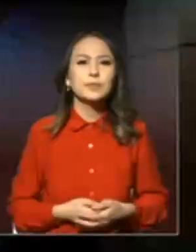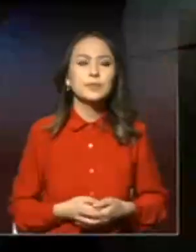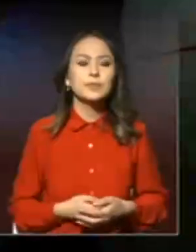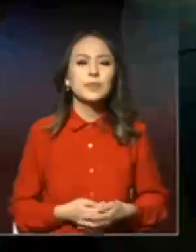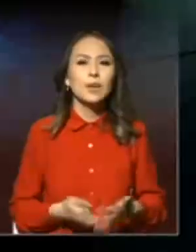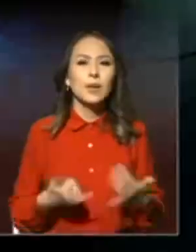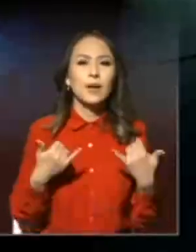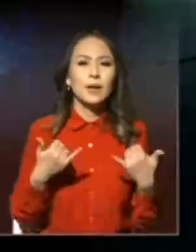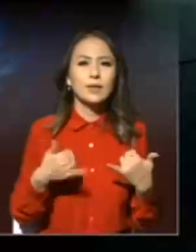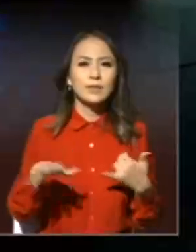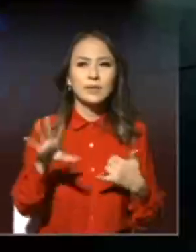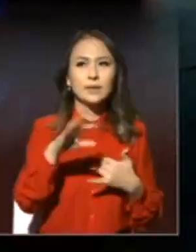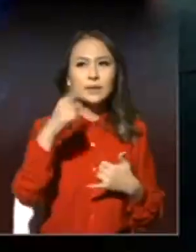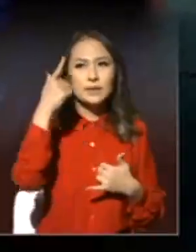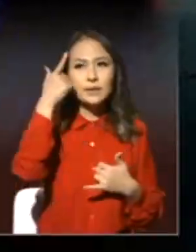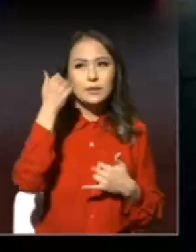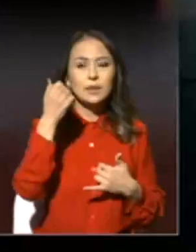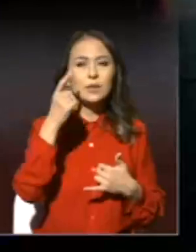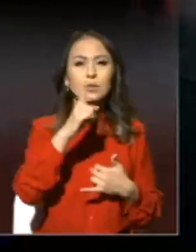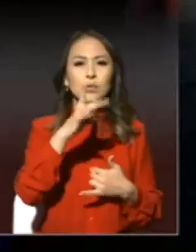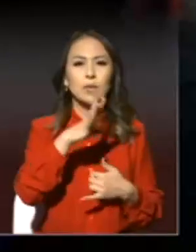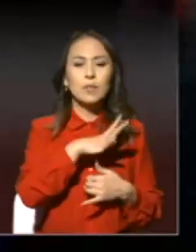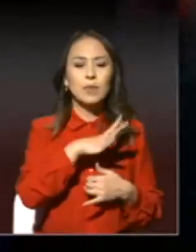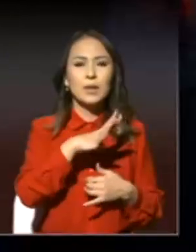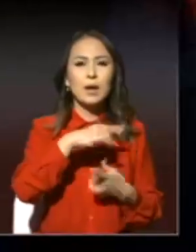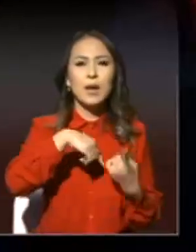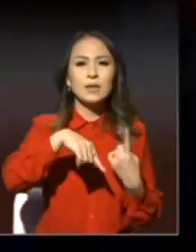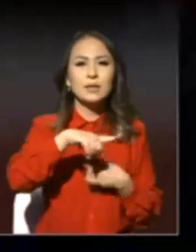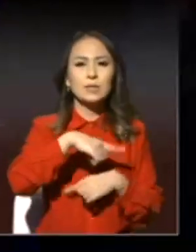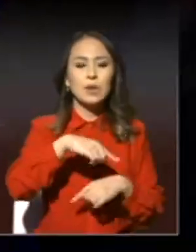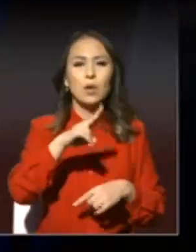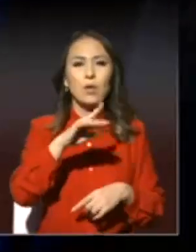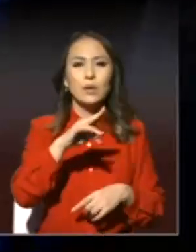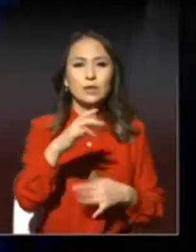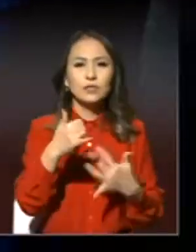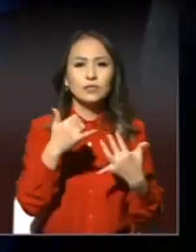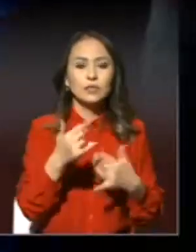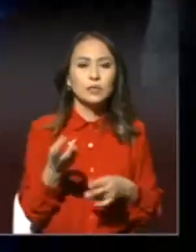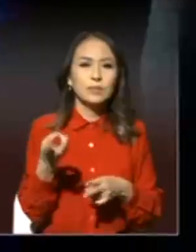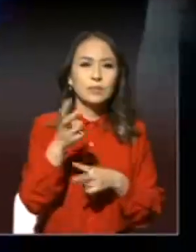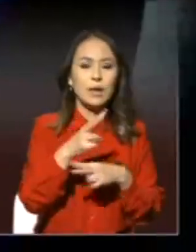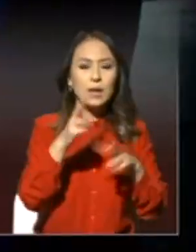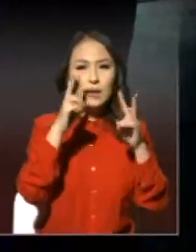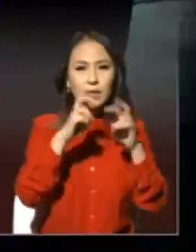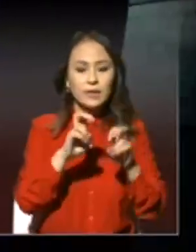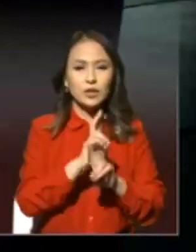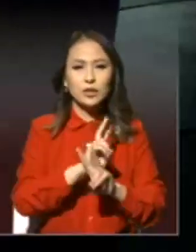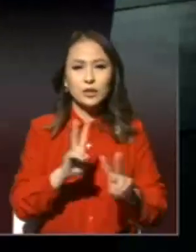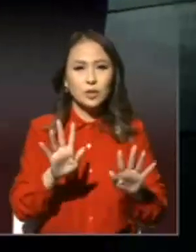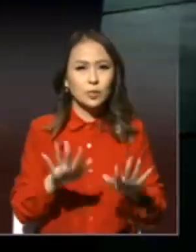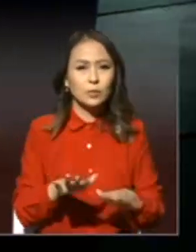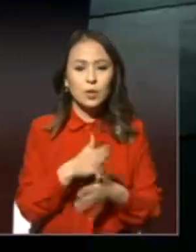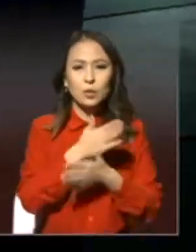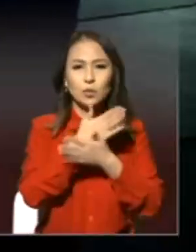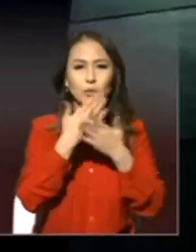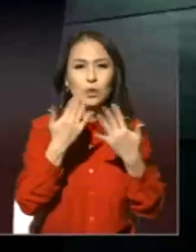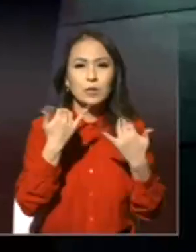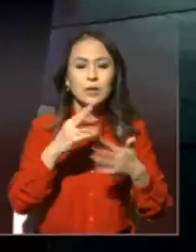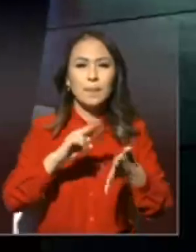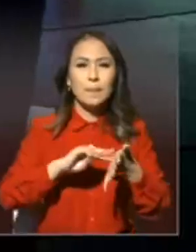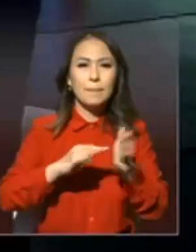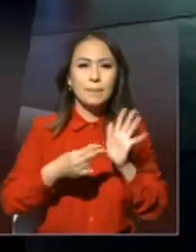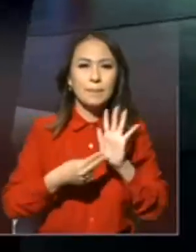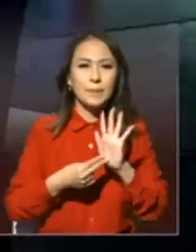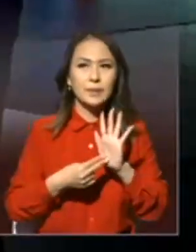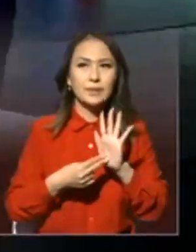Бірақ қазір білесіз ғой, кәсіпкерлік кодексі бар. Қай жерде бүгін барып тексеремін, үйтемін, бүйтемін деген жоқ қазір. Ол жоспарлы